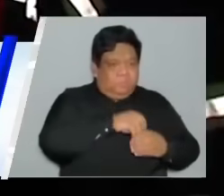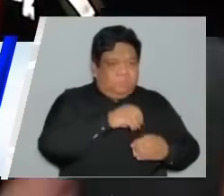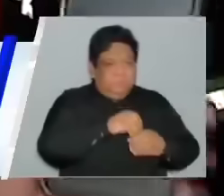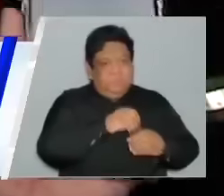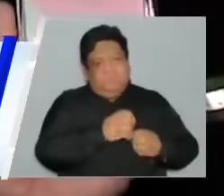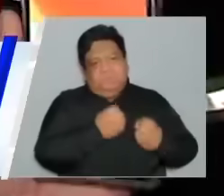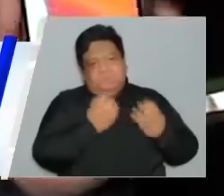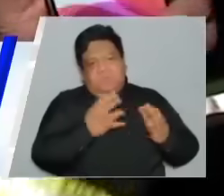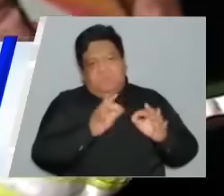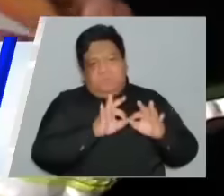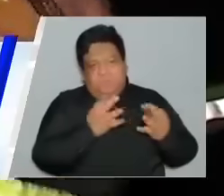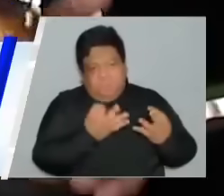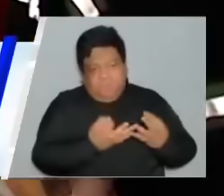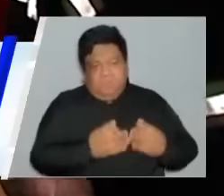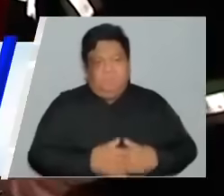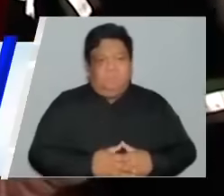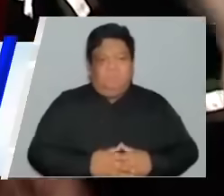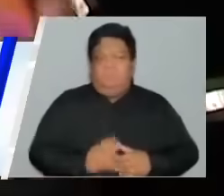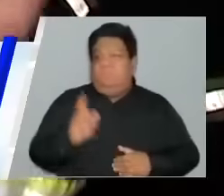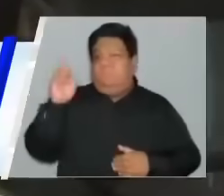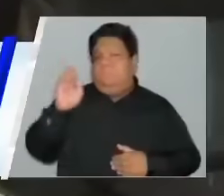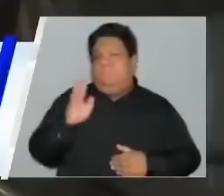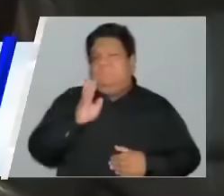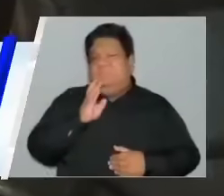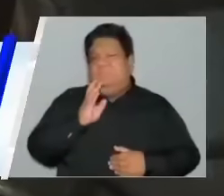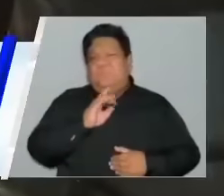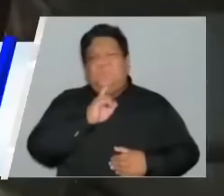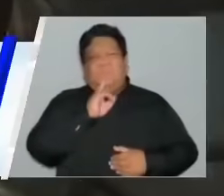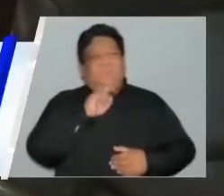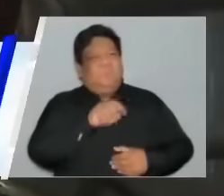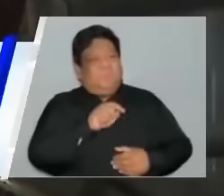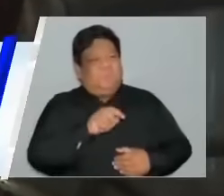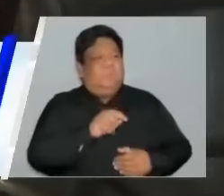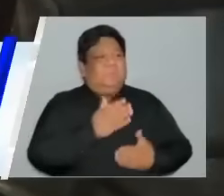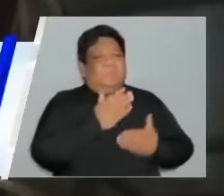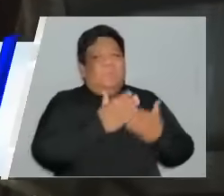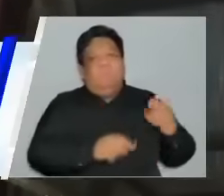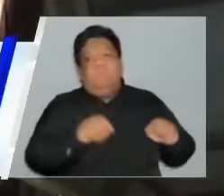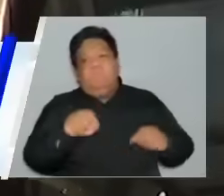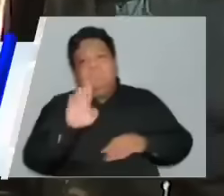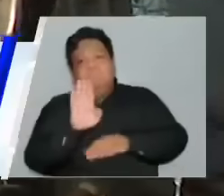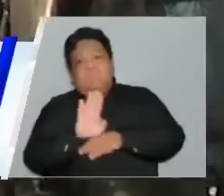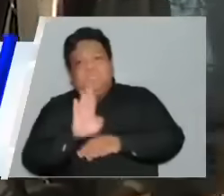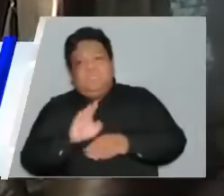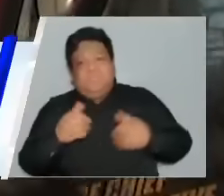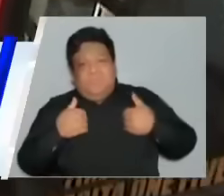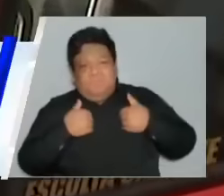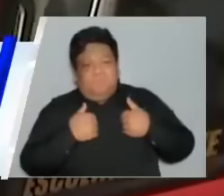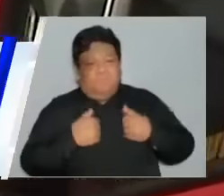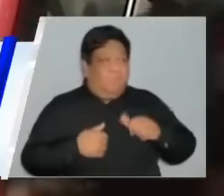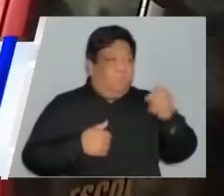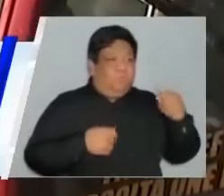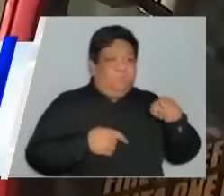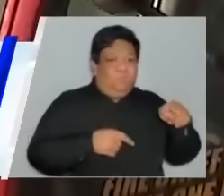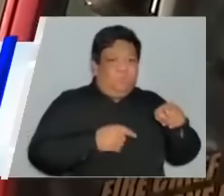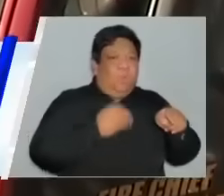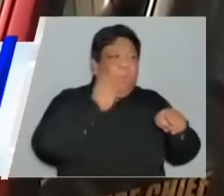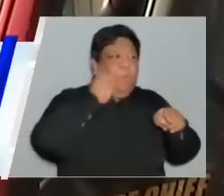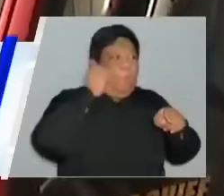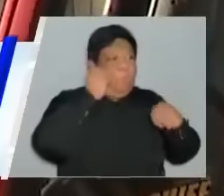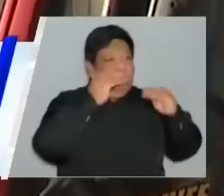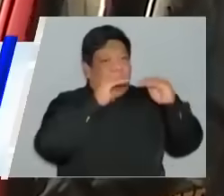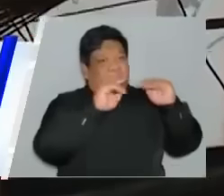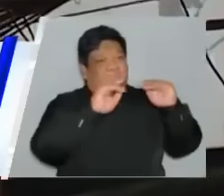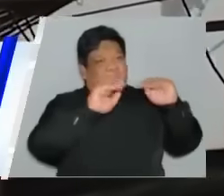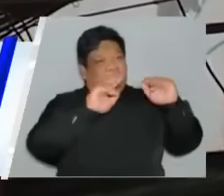ma'am, composition kasi ito, ang baba kasi ay commercial. Yung taas po ay residential. Sa taas po may mga kwarto-kwarto din